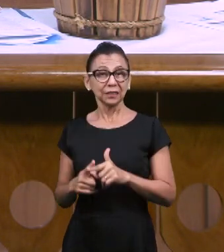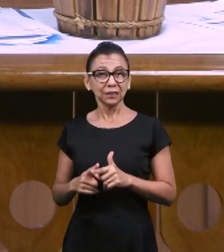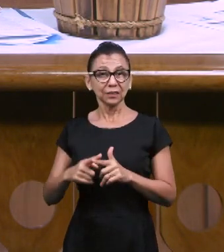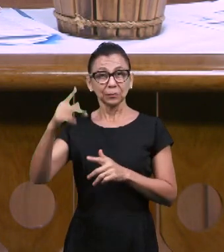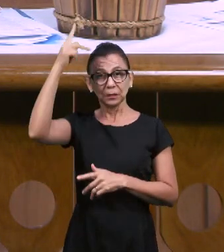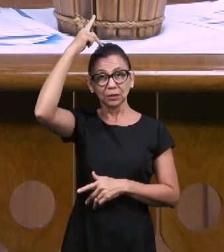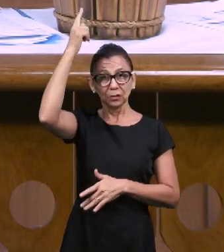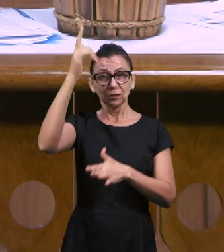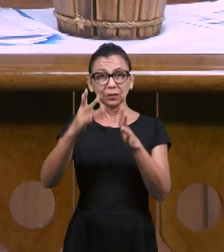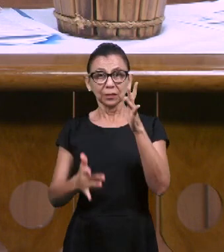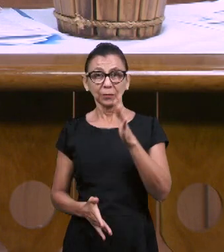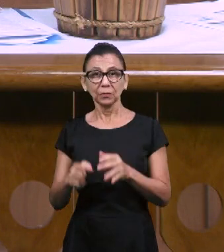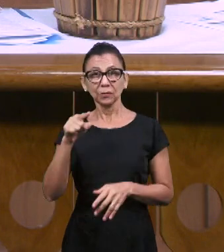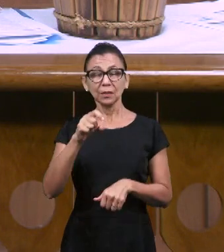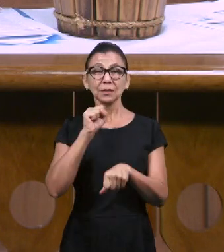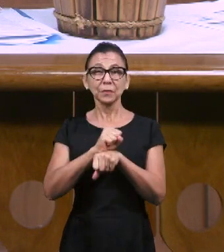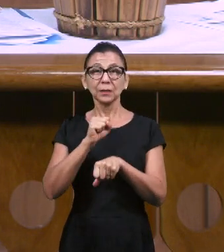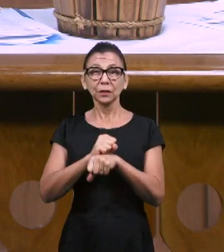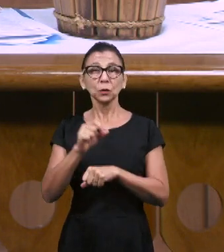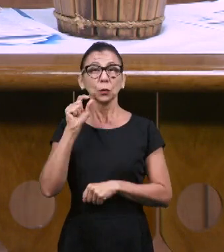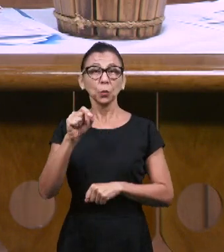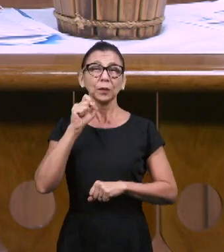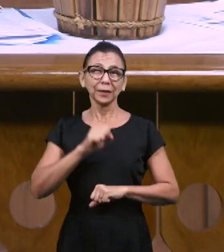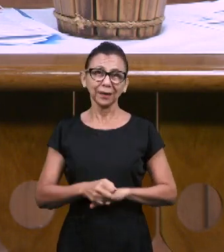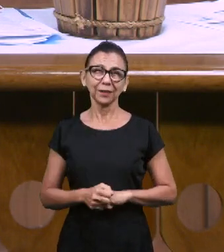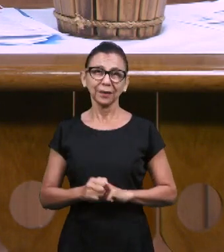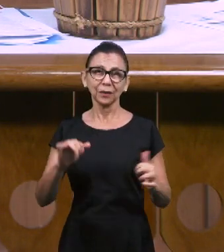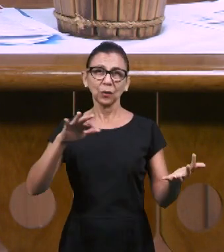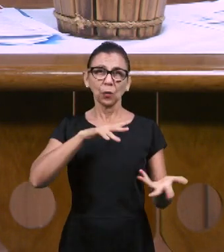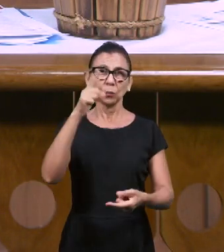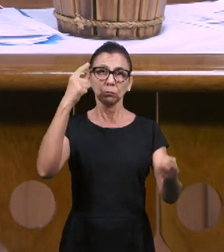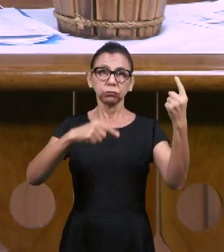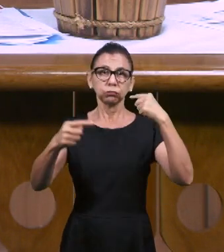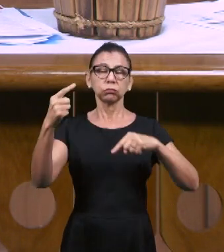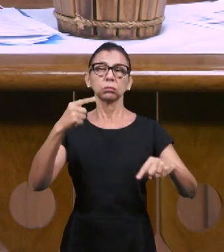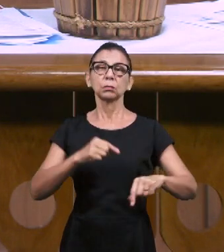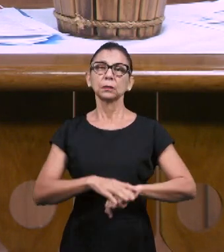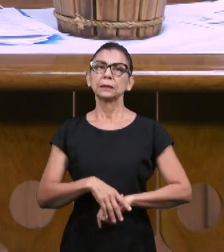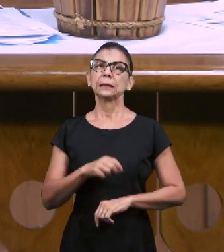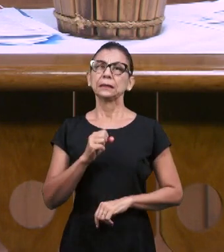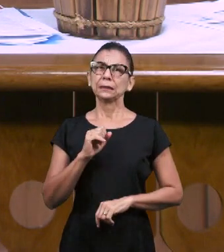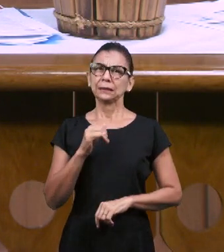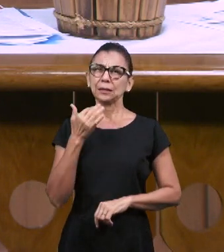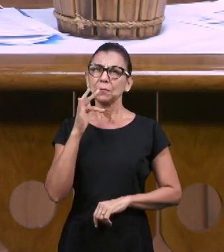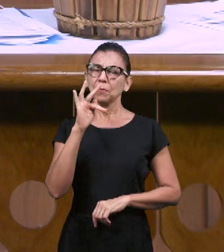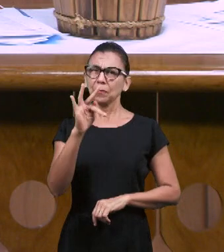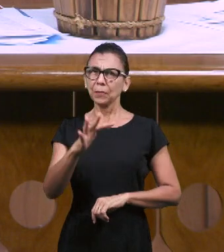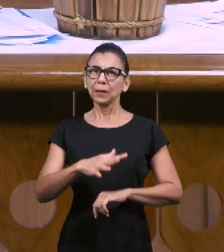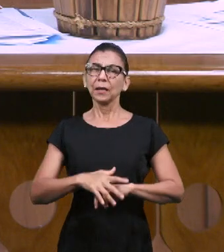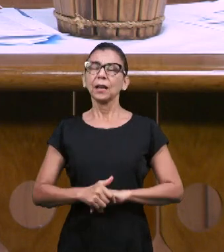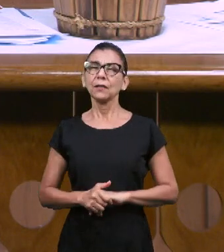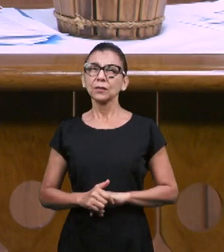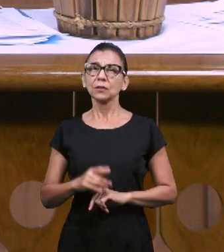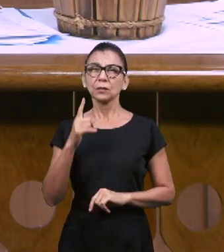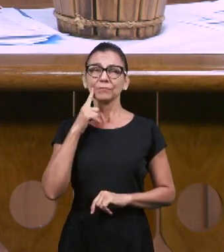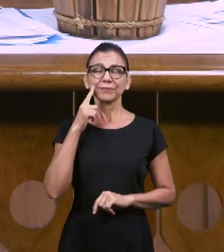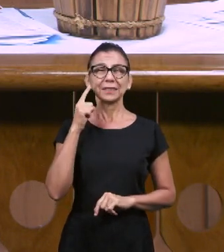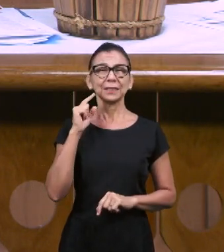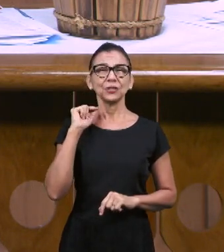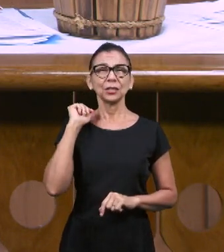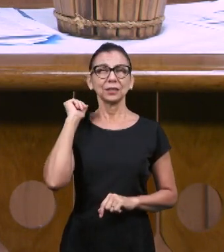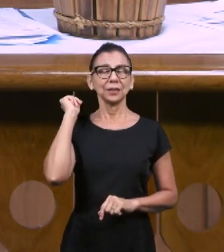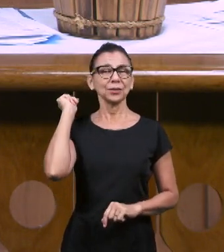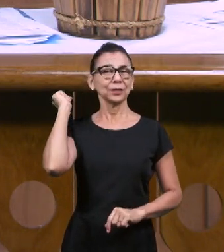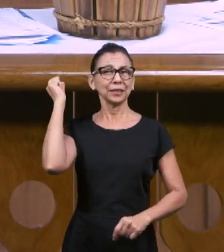attendez de plus? Il y aura un grand changement dans le monde? Oui, l'Antichrist, il est déjà en train de dominer. Nous avons parmi